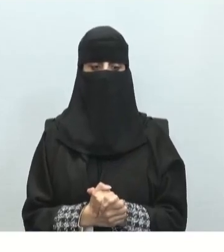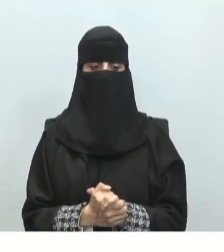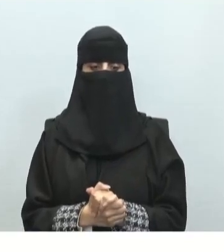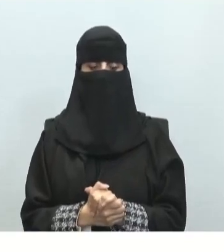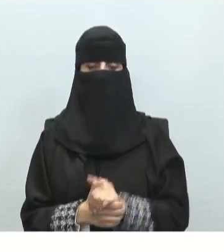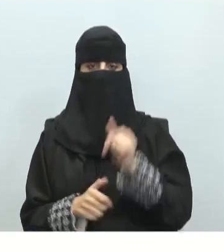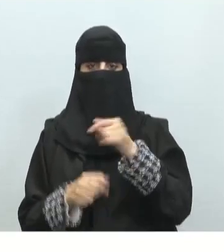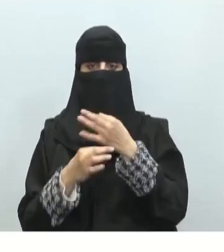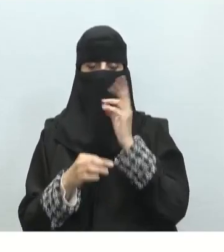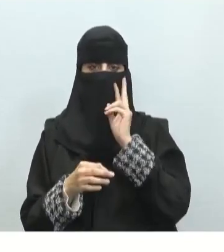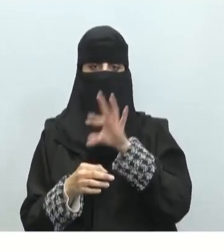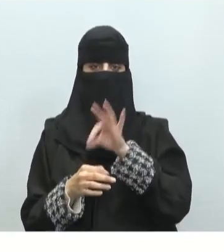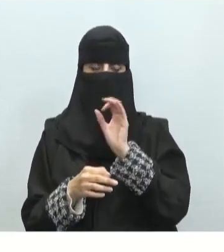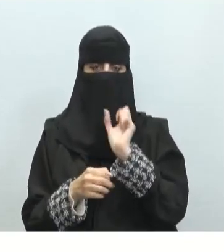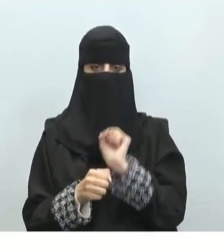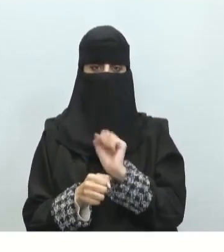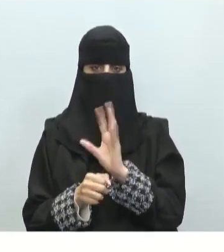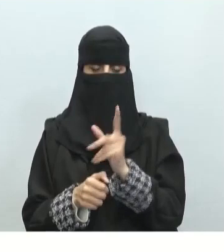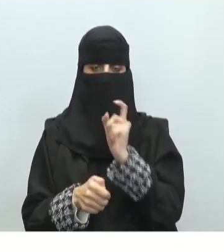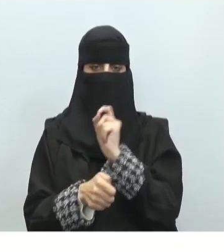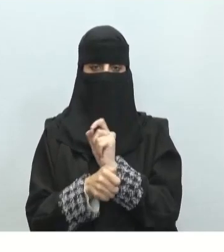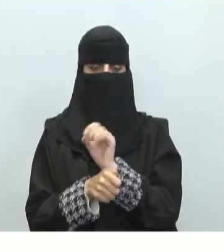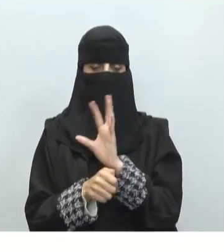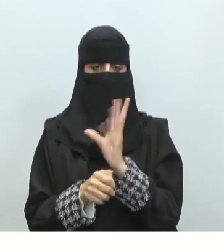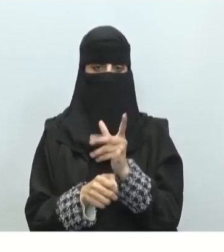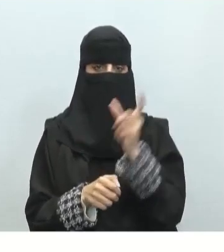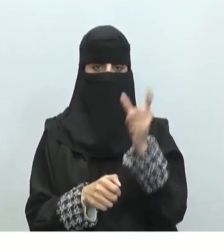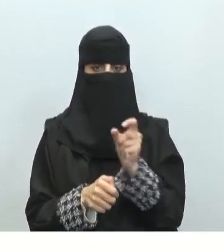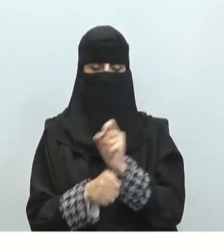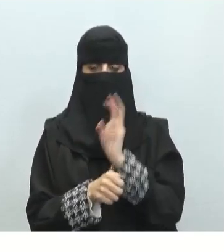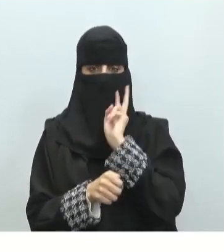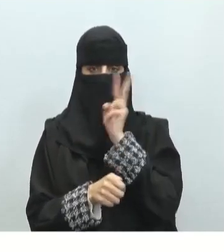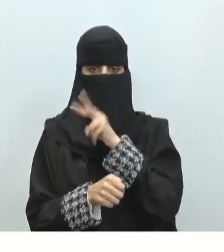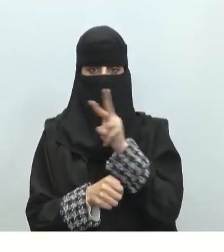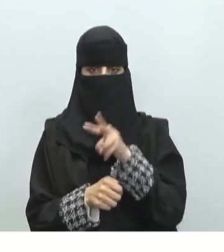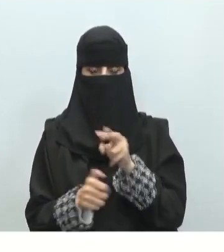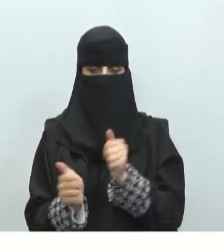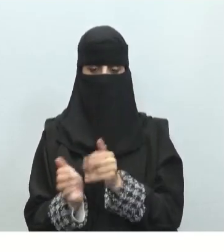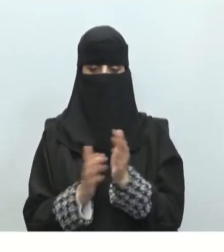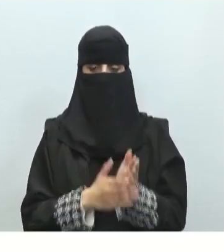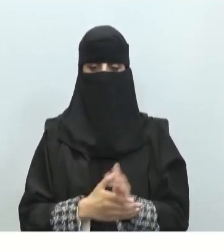نستخرج ايها الابطال ونحدد الفعل والفاعل من هذه